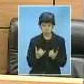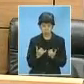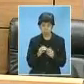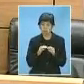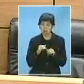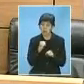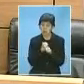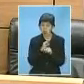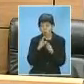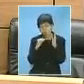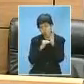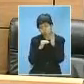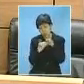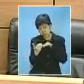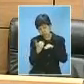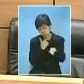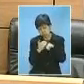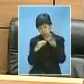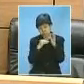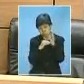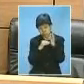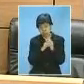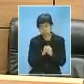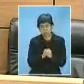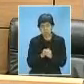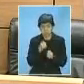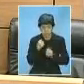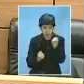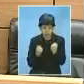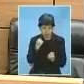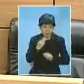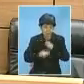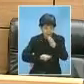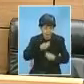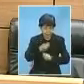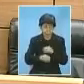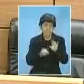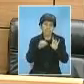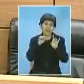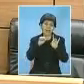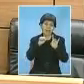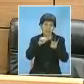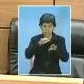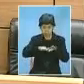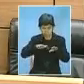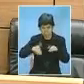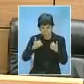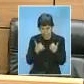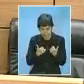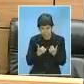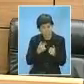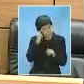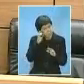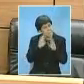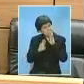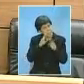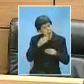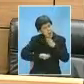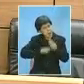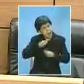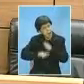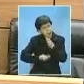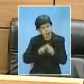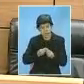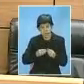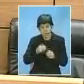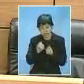คมนาคมในกรุงเทพมหานครนะฮะยอดขายรถยนต์ปีที่แล้วท่านประธานครับ800,000คันปีนี้เประมาณการกันนะครับว่ายอดขายรถ